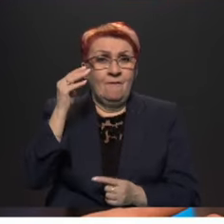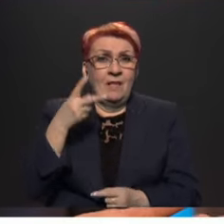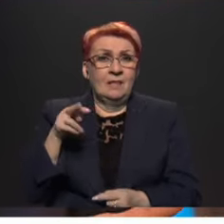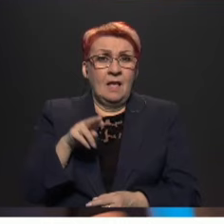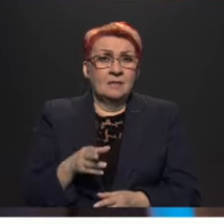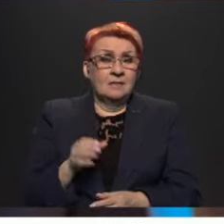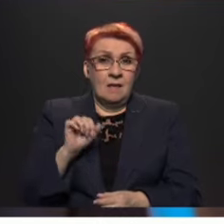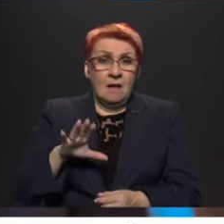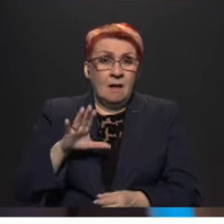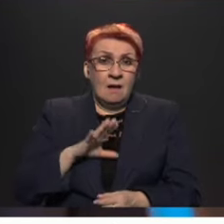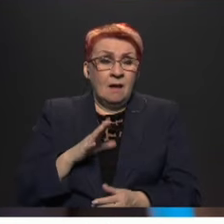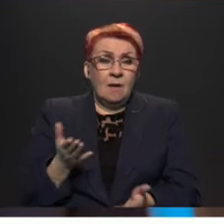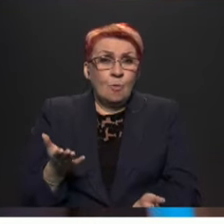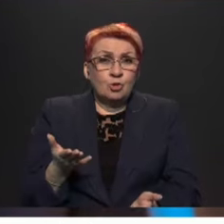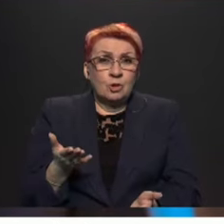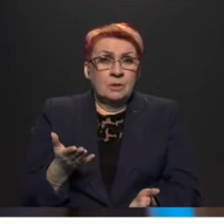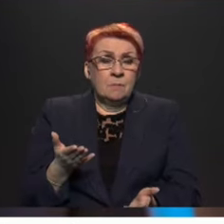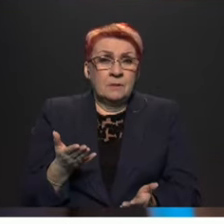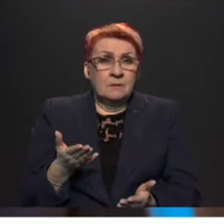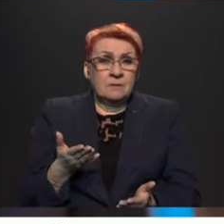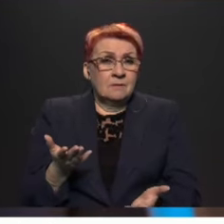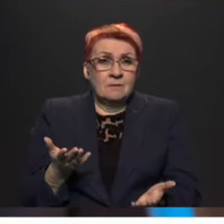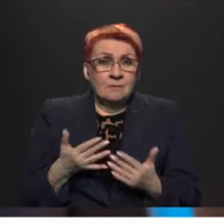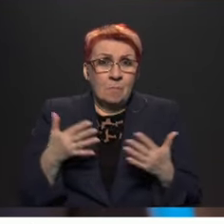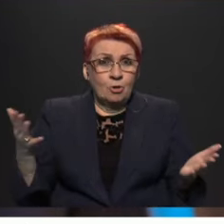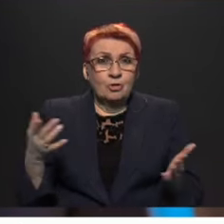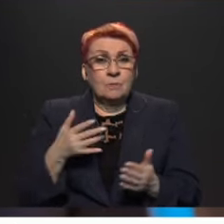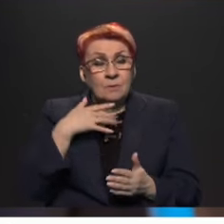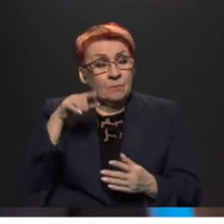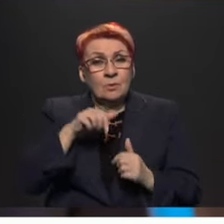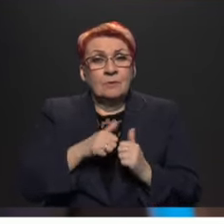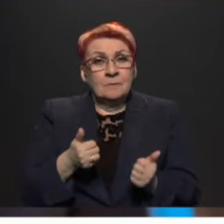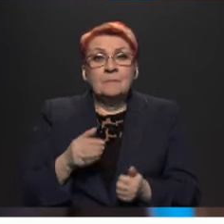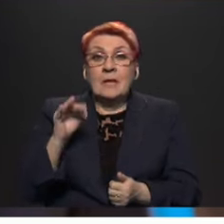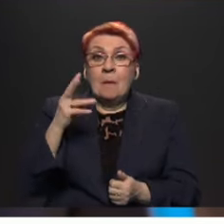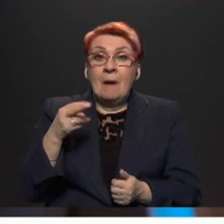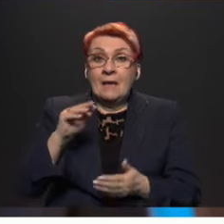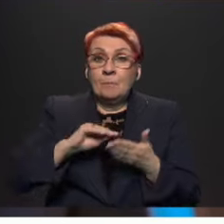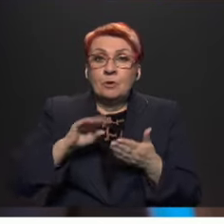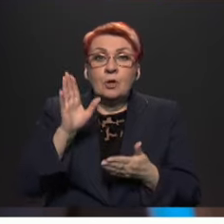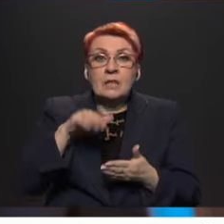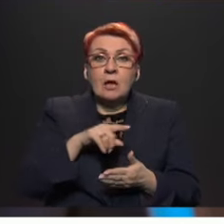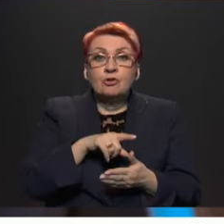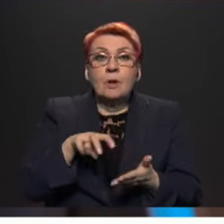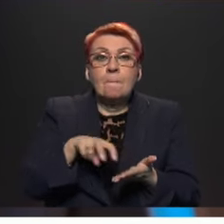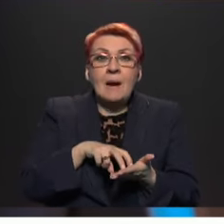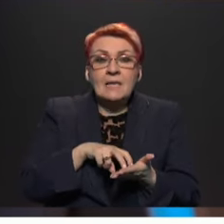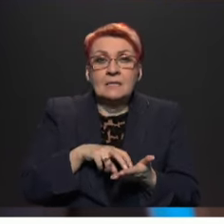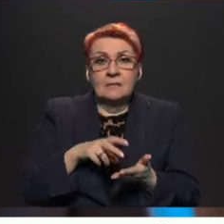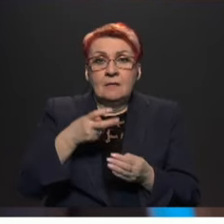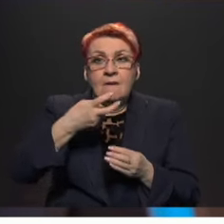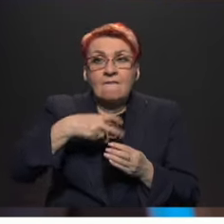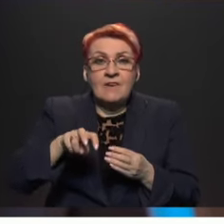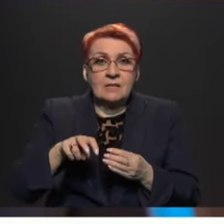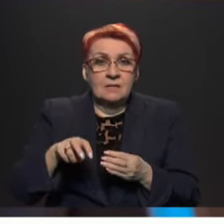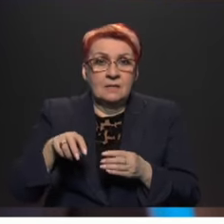просто безграничной, да. И это и страшно. Смотрите, батюшка, здесь Марина в своем письме пишет и то, что она даже боится выходить в общество. А